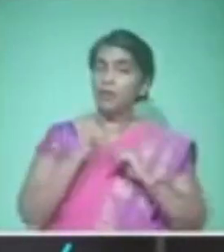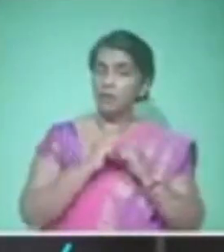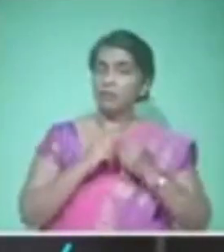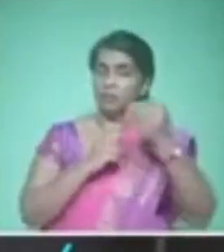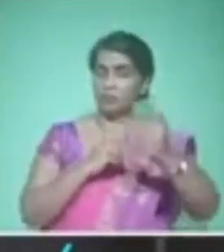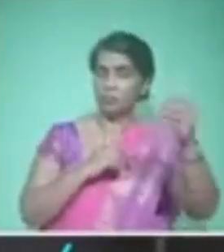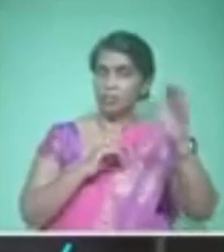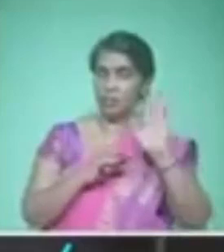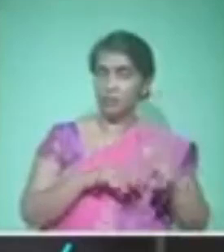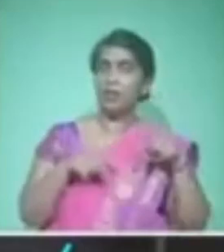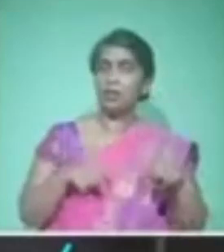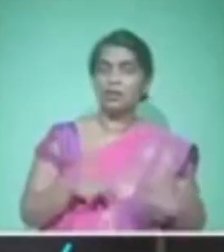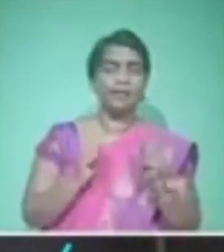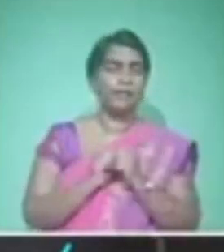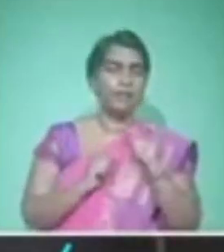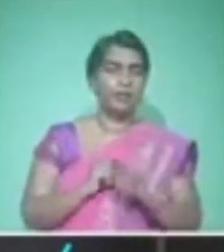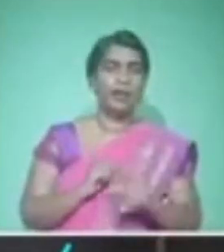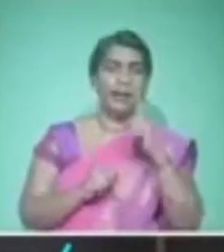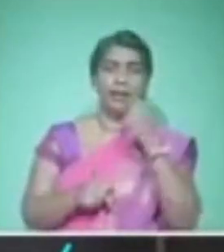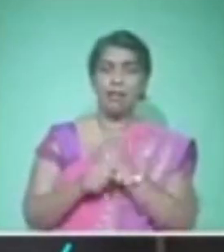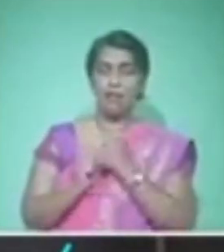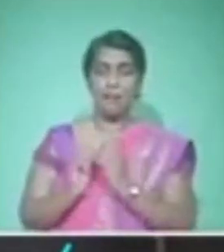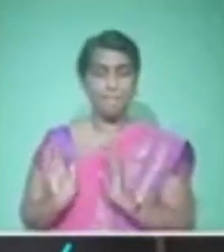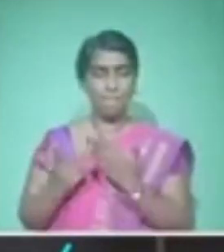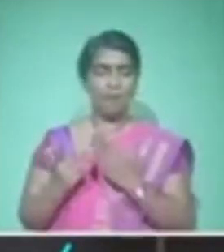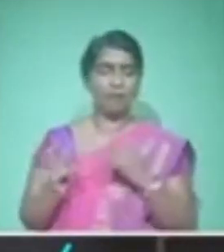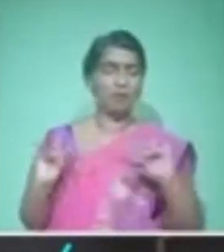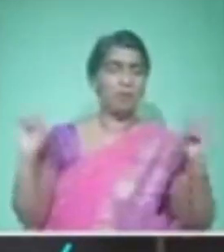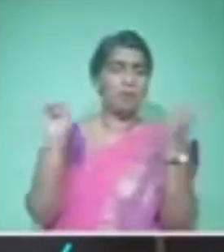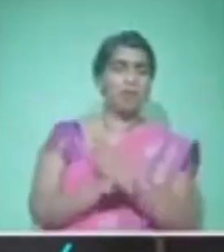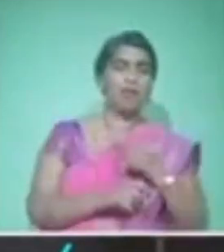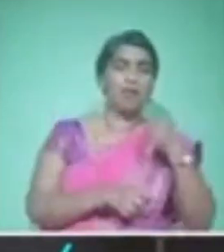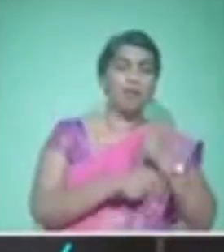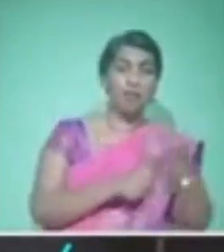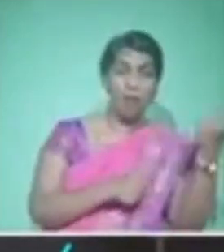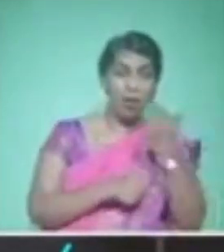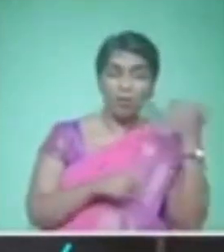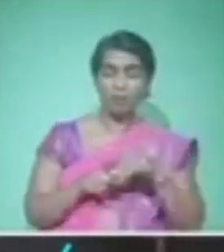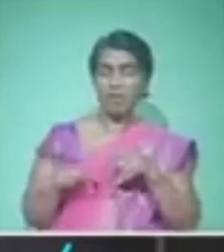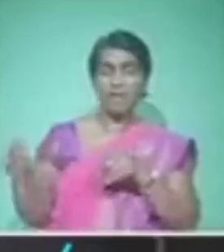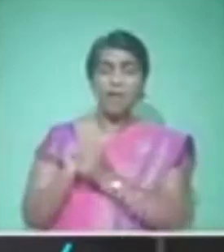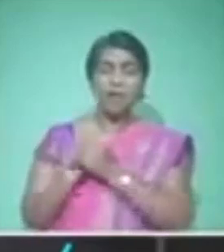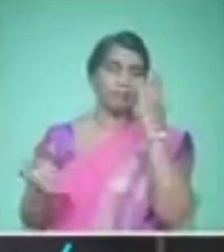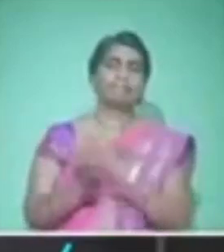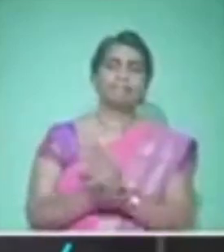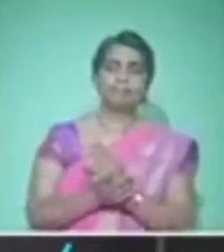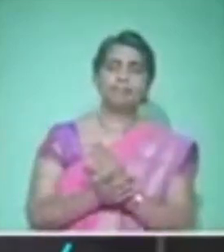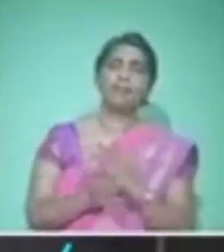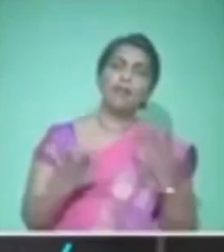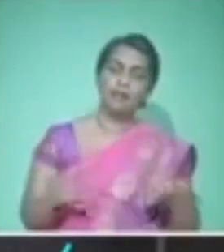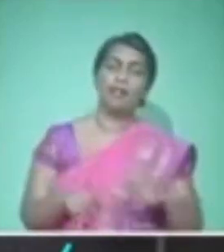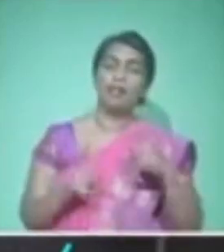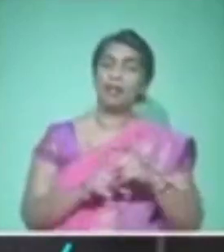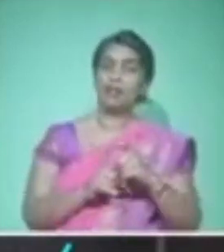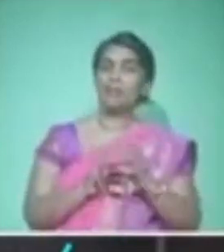ඉස්සරහට යන්න ඕනේ. දැන් වෙච්ච වැඩේ ඇවිල්ලා මේ කාණ්ඩුවක් පටන් ගත්තාම අනිත් ආණ්ඩුව ඇවිල්ලා මේව නතර කළා ප්‍රමාද කළා නැත්තම් මෙලහට ඕක